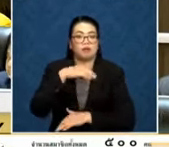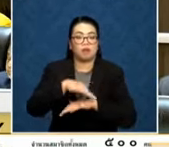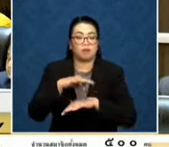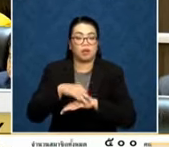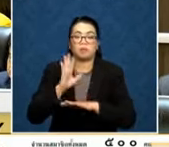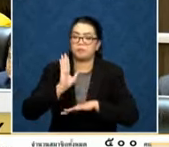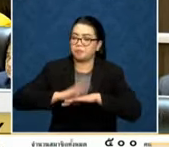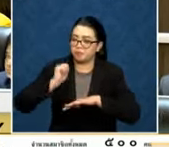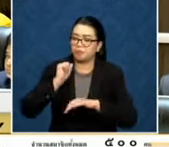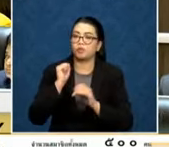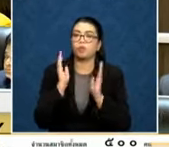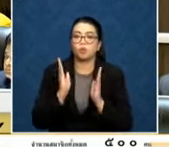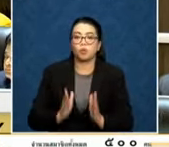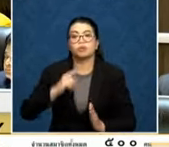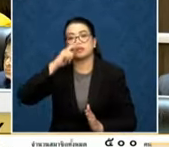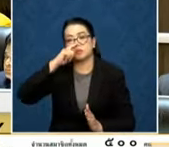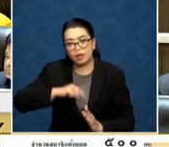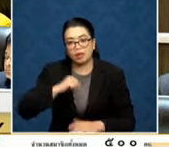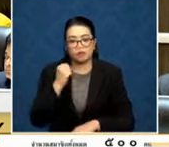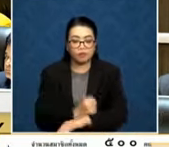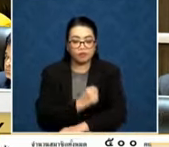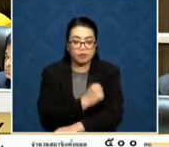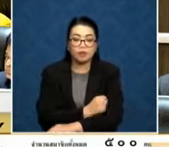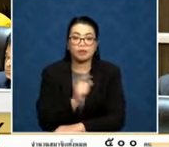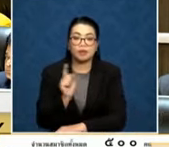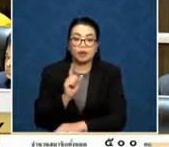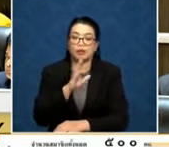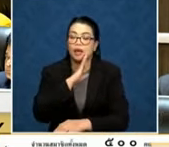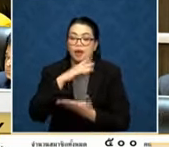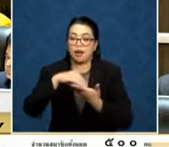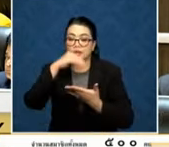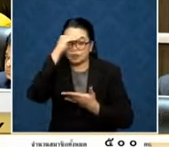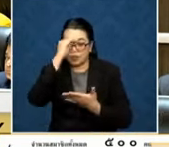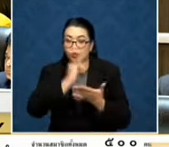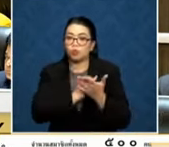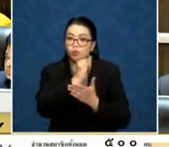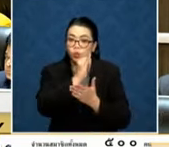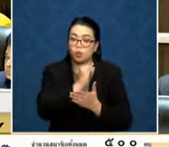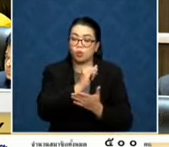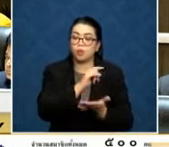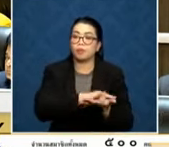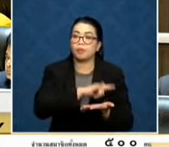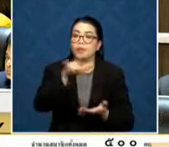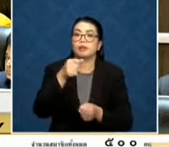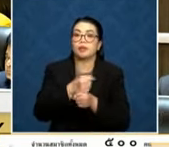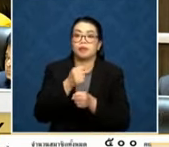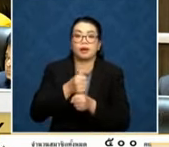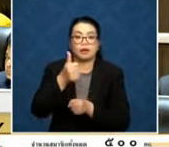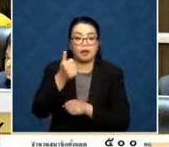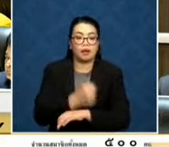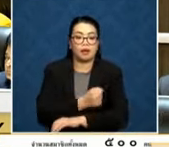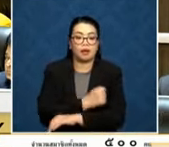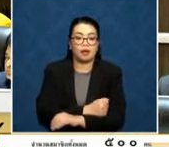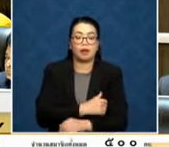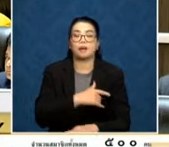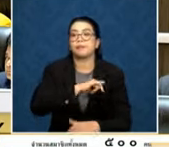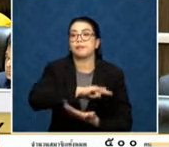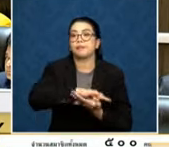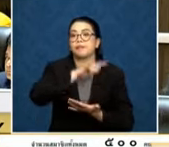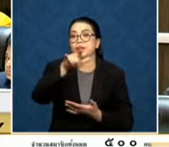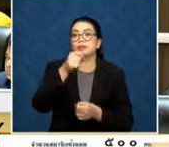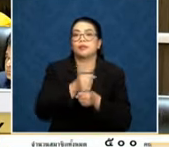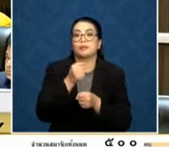ฝีมือของคนไทยมันคืออะไรครับถ้าเราให้การศึกษาที่ถูกต้องแล้วก็เราส่งแรงงานออกไปต่าง